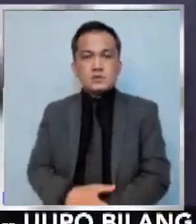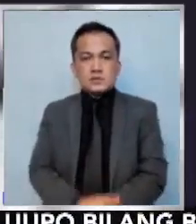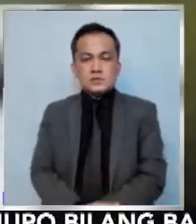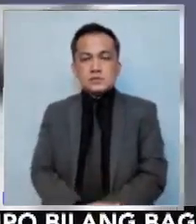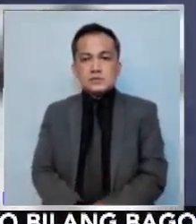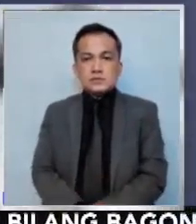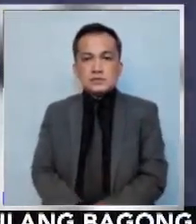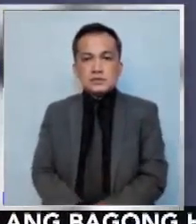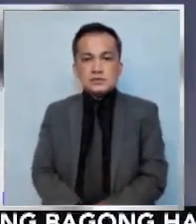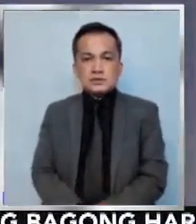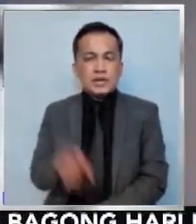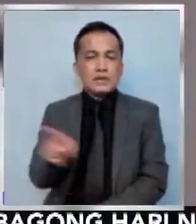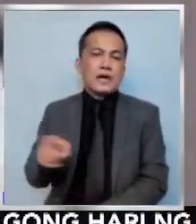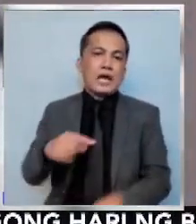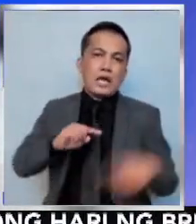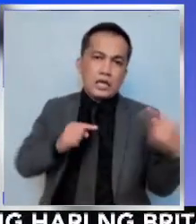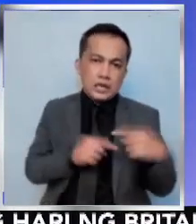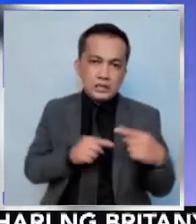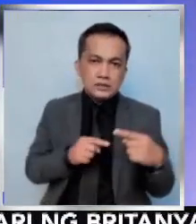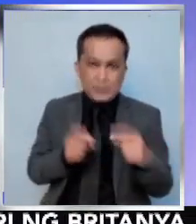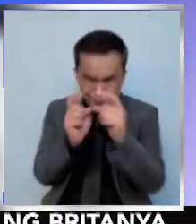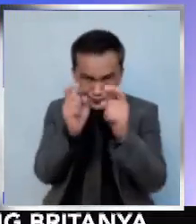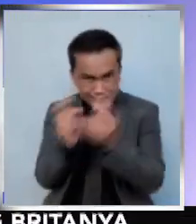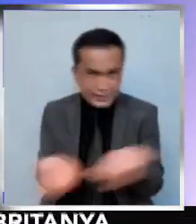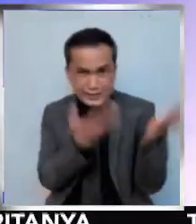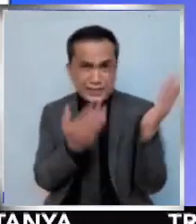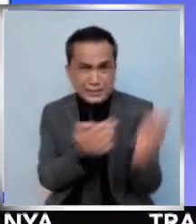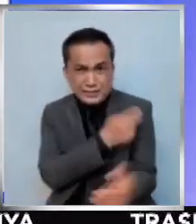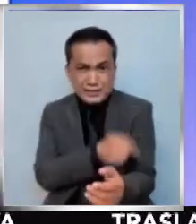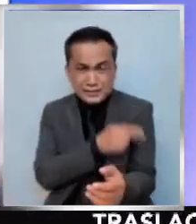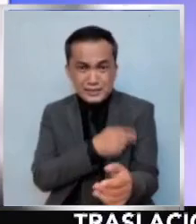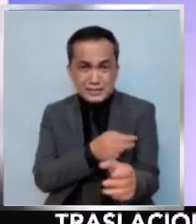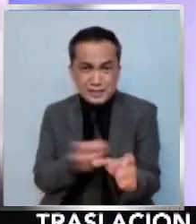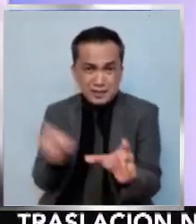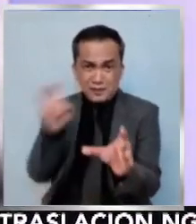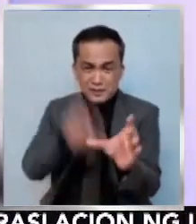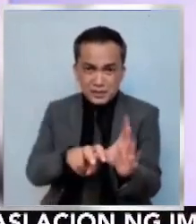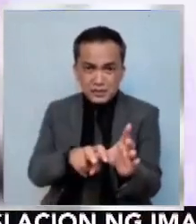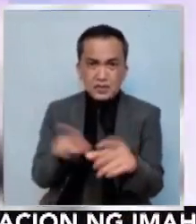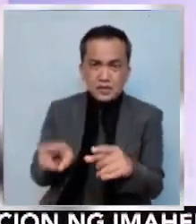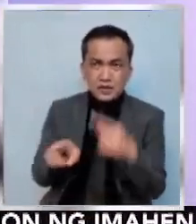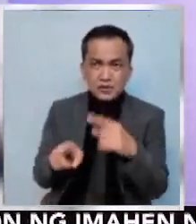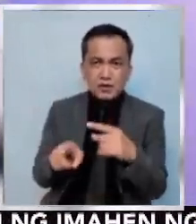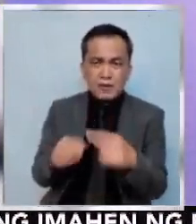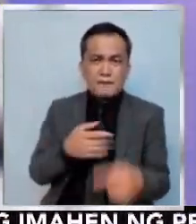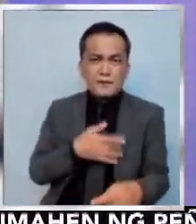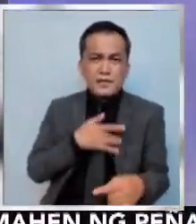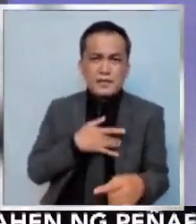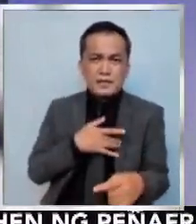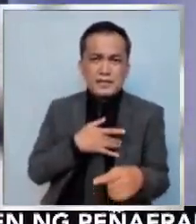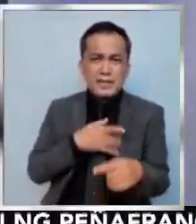Ang mga sugatan agad sinugod sa ospital. At sa pagsakay sa ride, tila humihiwalay daw ang kanilang kaluluwa.